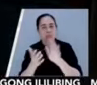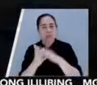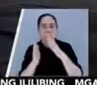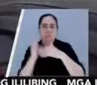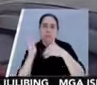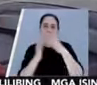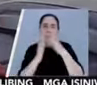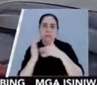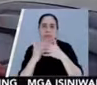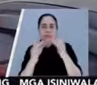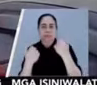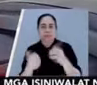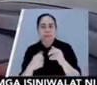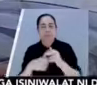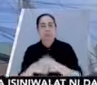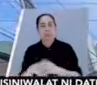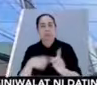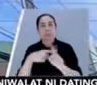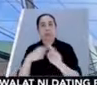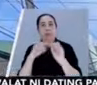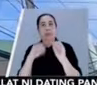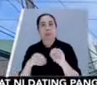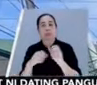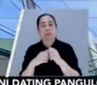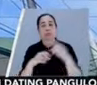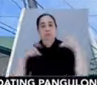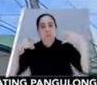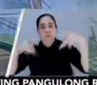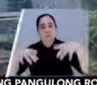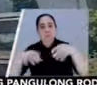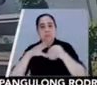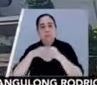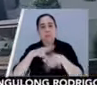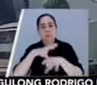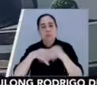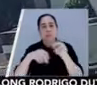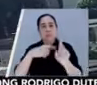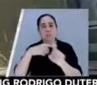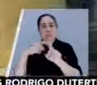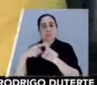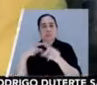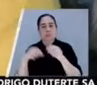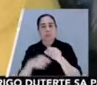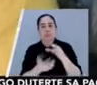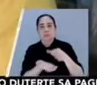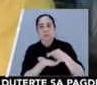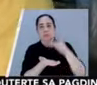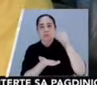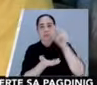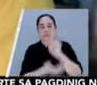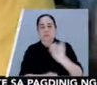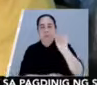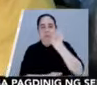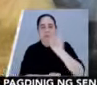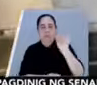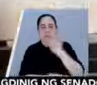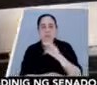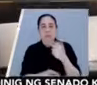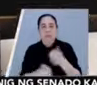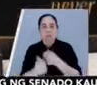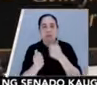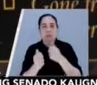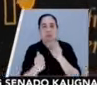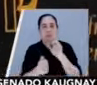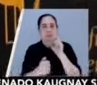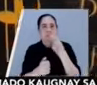puntod nilagyan naman ng mga ilaw ang loob at labas ng mga sementeryo sa lawag Ilocos Norte habang naghahabol ng Rush orders